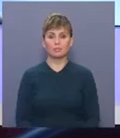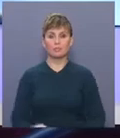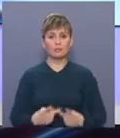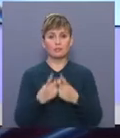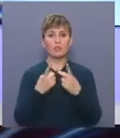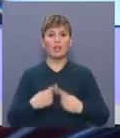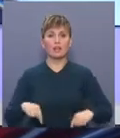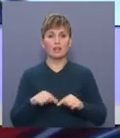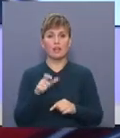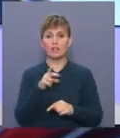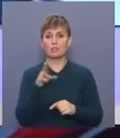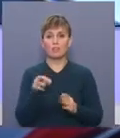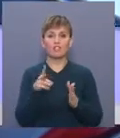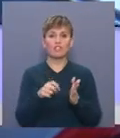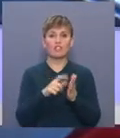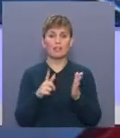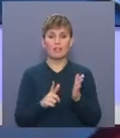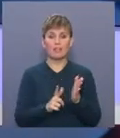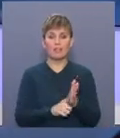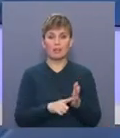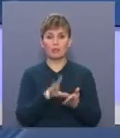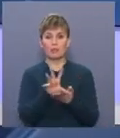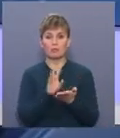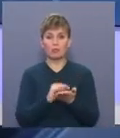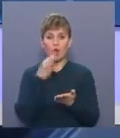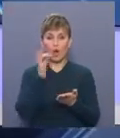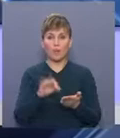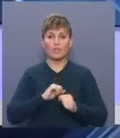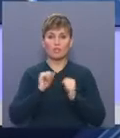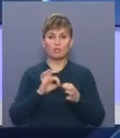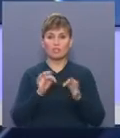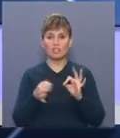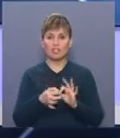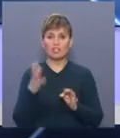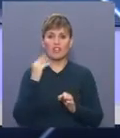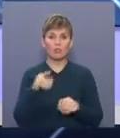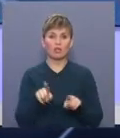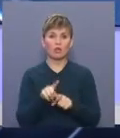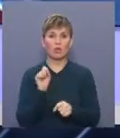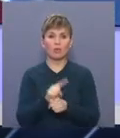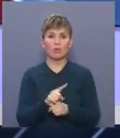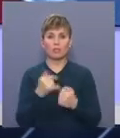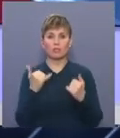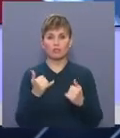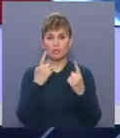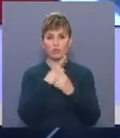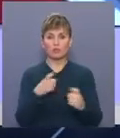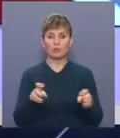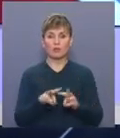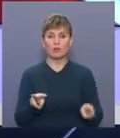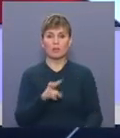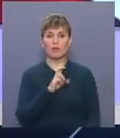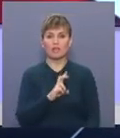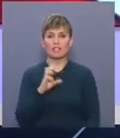Столичные организаторы «Экспо-2017» перенимут опыт проведения зимней универсиады в Алматы. Такое поручение сегодня озвучил премьер-министр